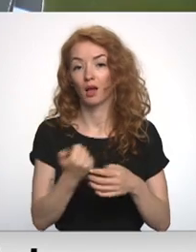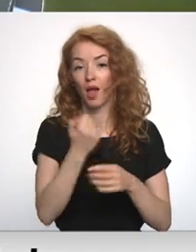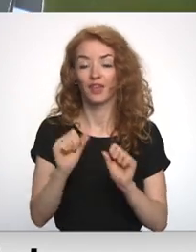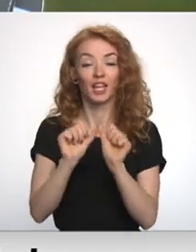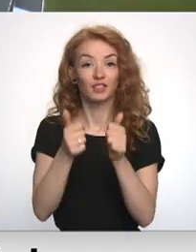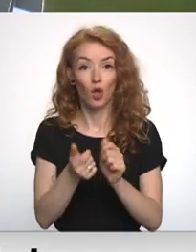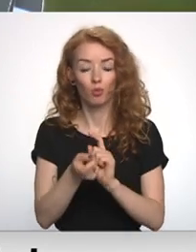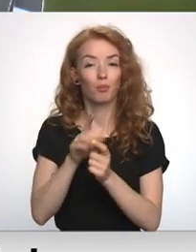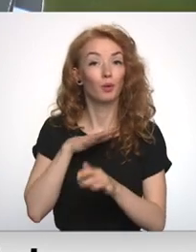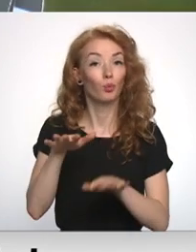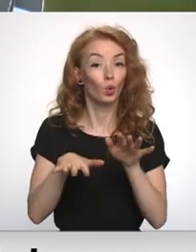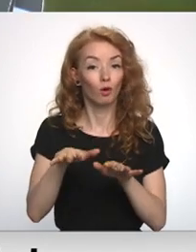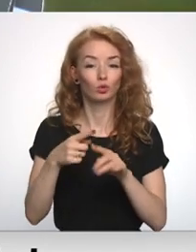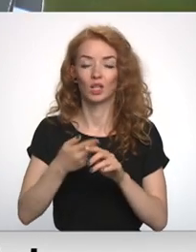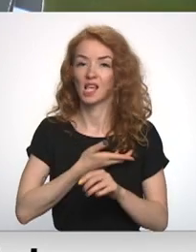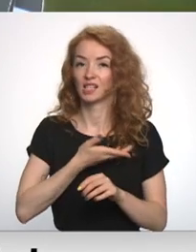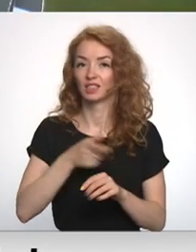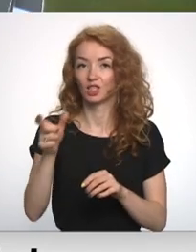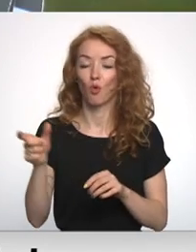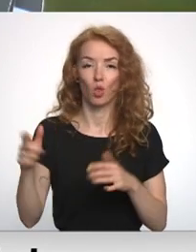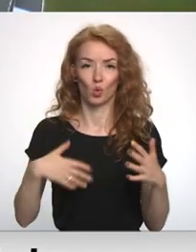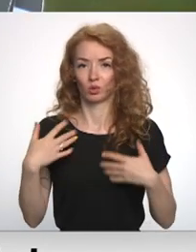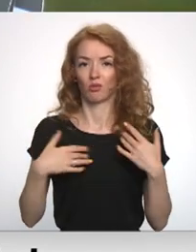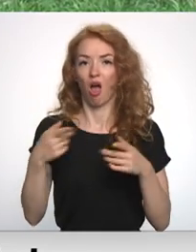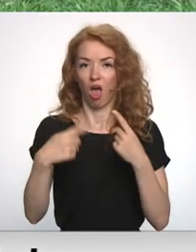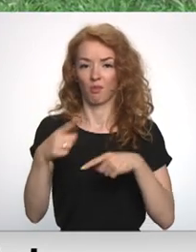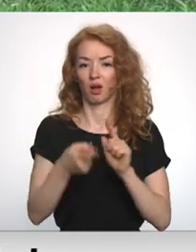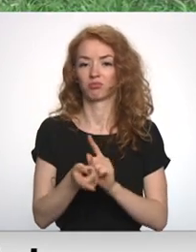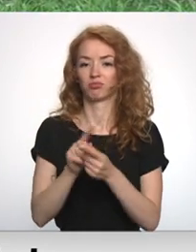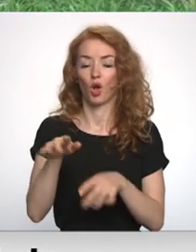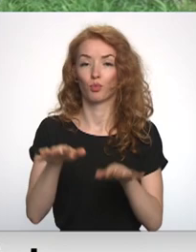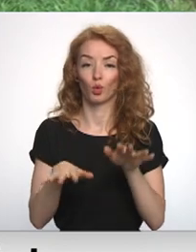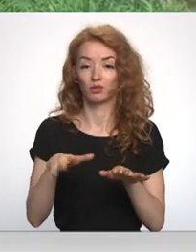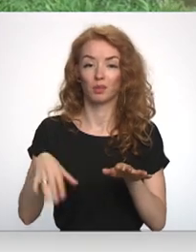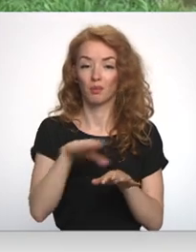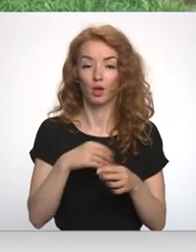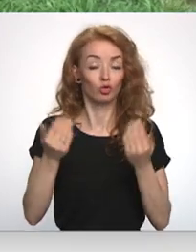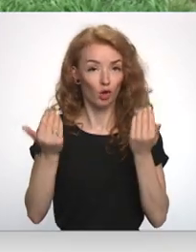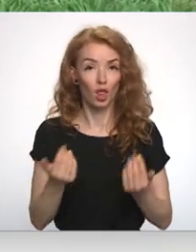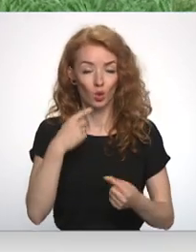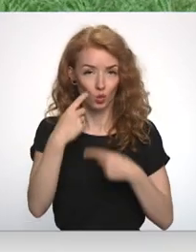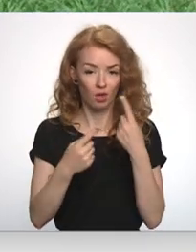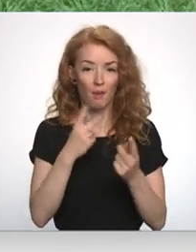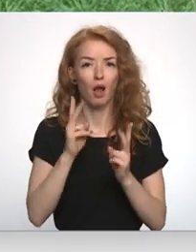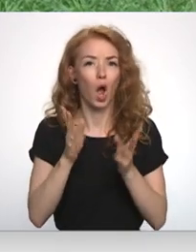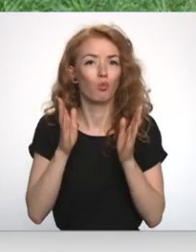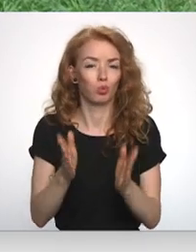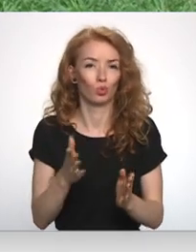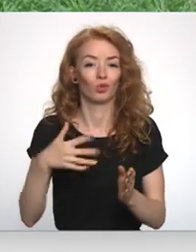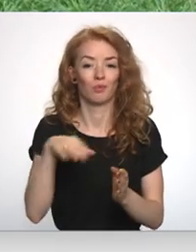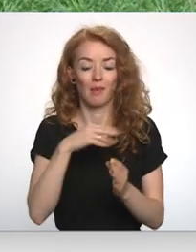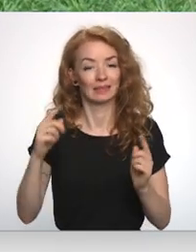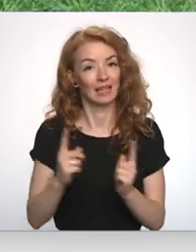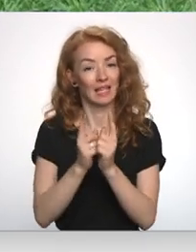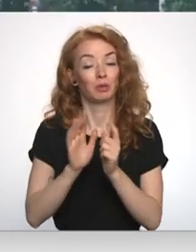uz purva, un iedzīvotāji bažījās, ka tas atkal kļūst par purvu. Mēs jau šodien runājām, kad, kā tas būtu, kad tiekamies pie